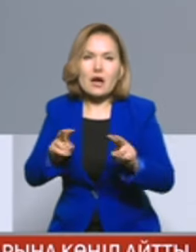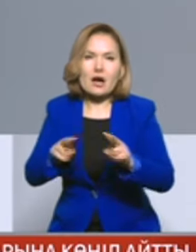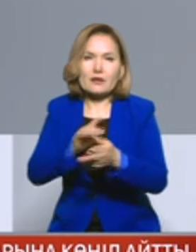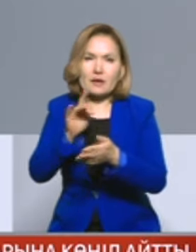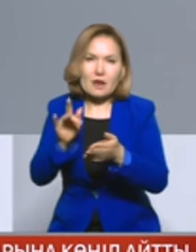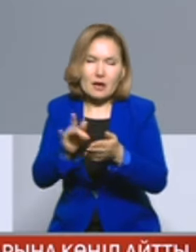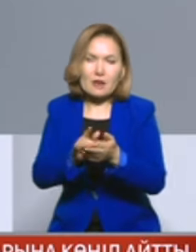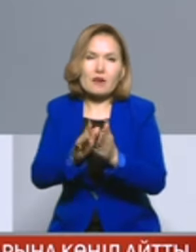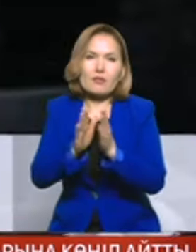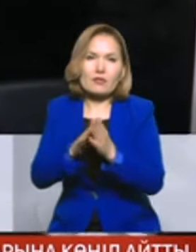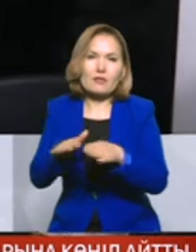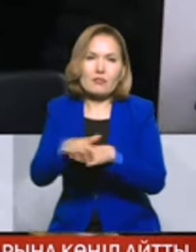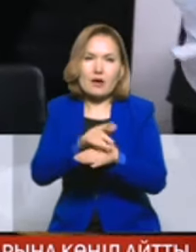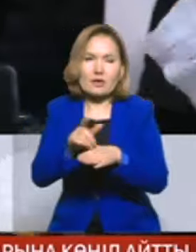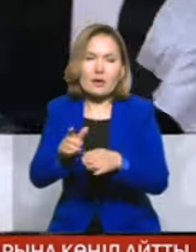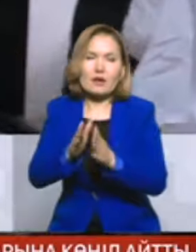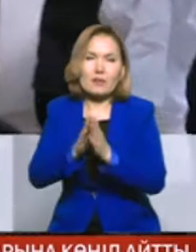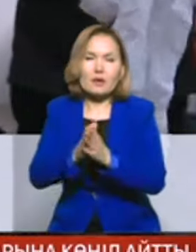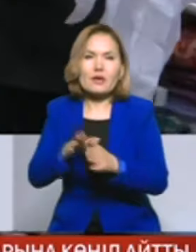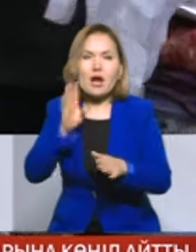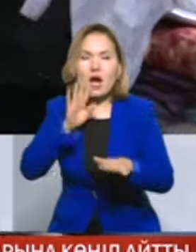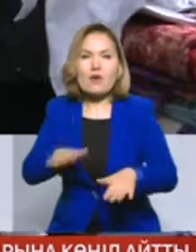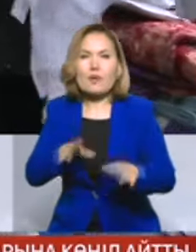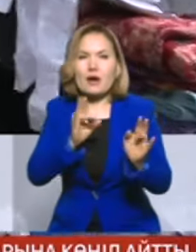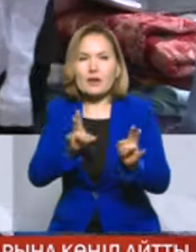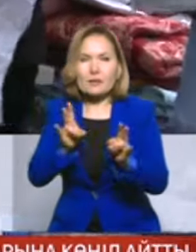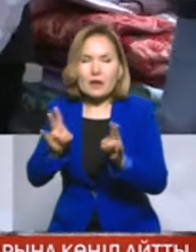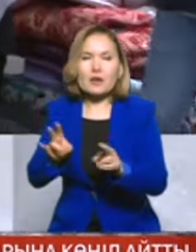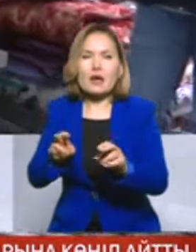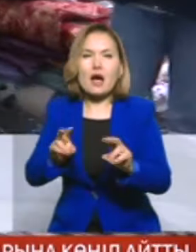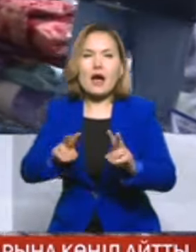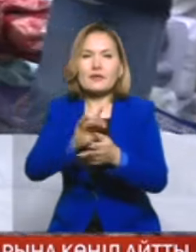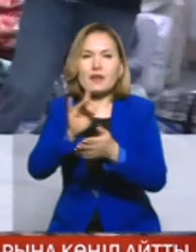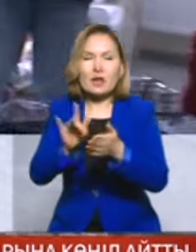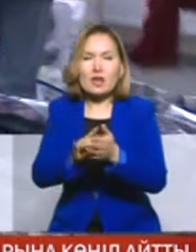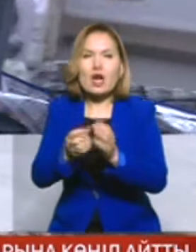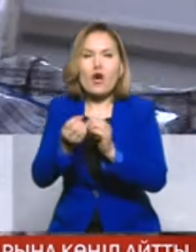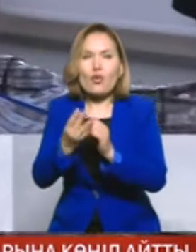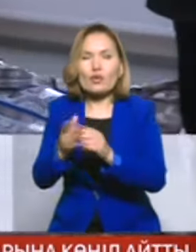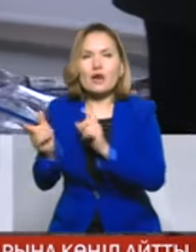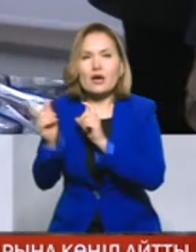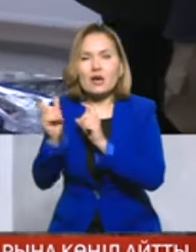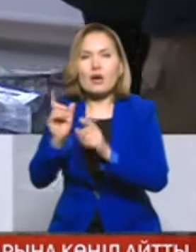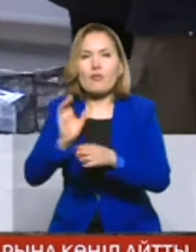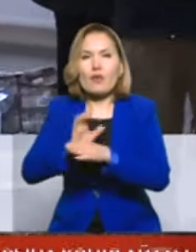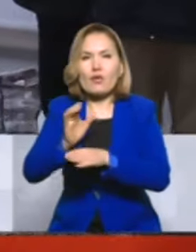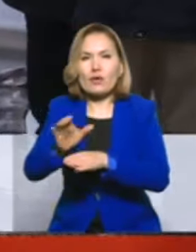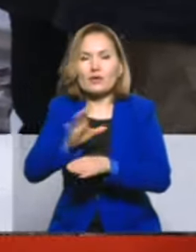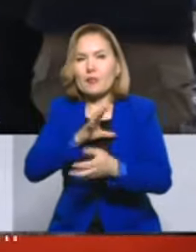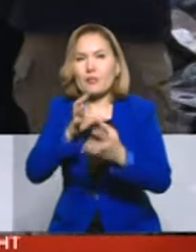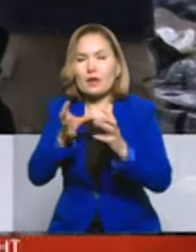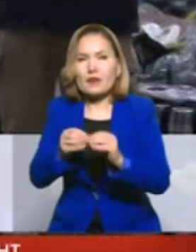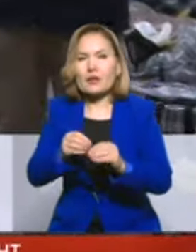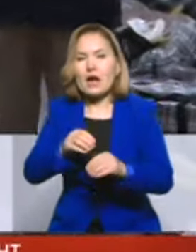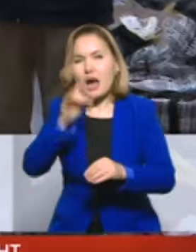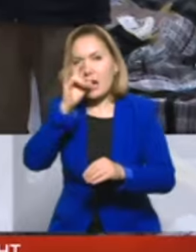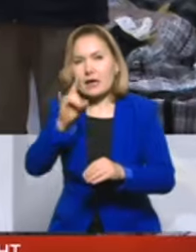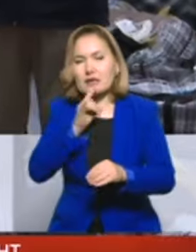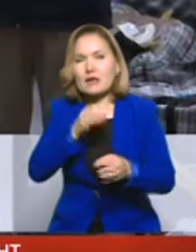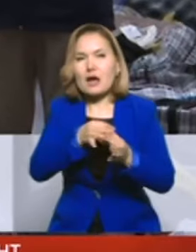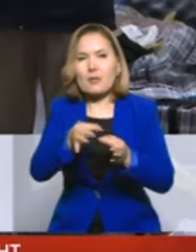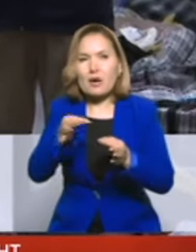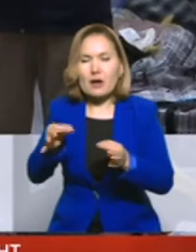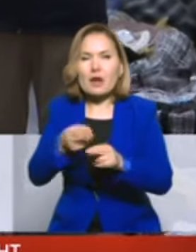тұрғындарынан көмектесуін сұраймыз. Қызыл судан зардап шеккен аймақтарға Астанадан 14 газель гуманитарлық көмек жөнелтілген. Жалпы еліміздің